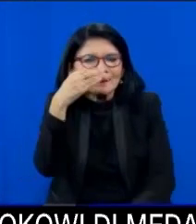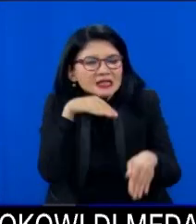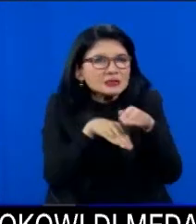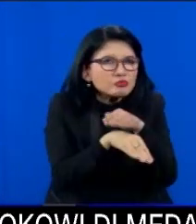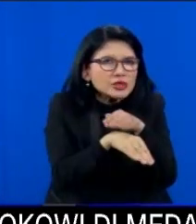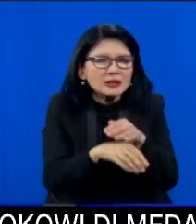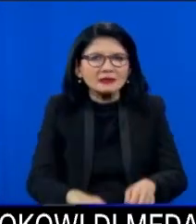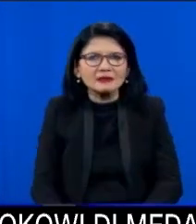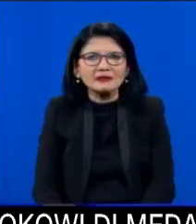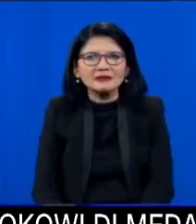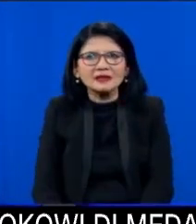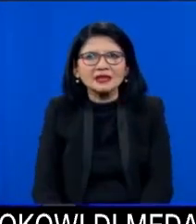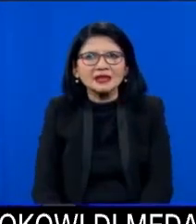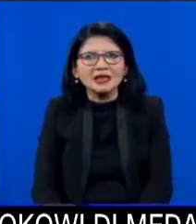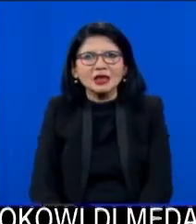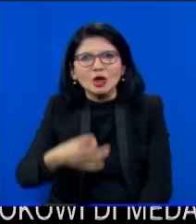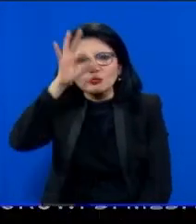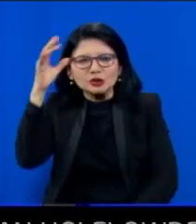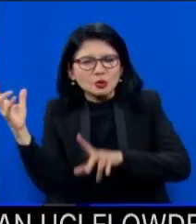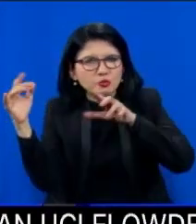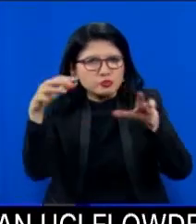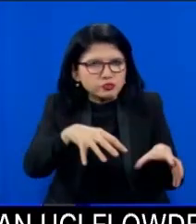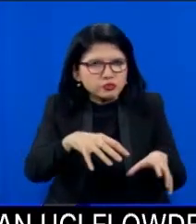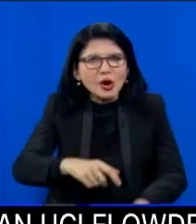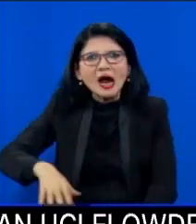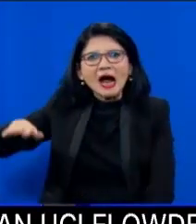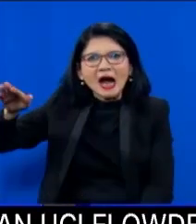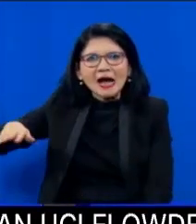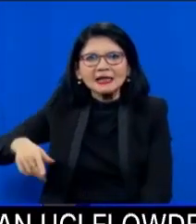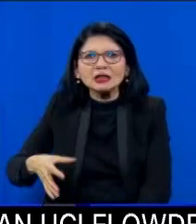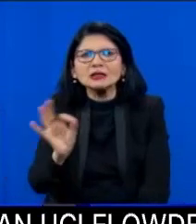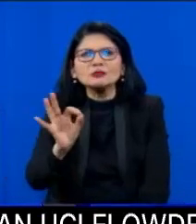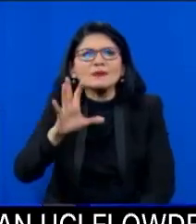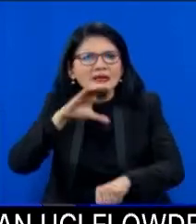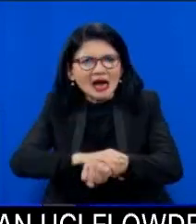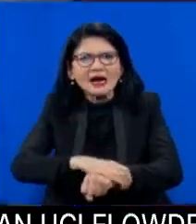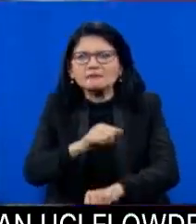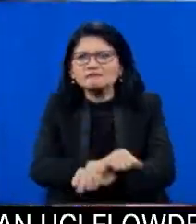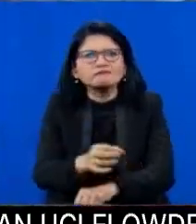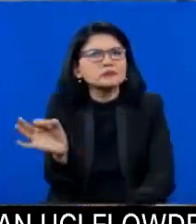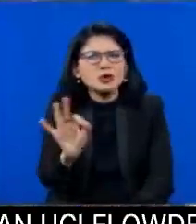MSAT. 5 jam dikepung polisi, anak kiai Jombang DPO pencabulan belum ditangkap.